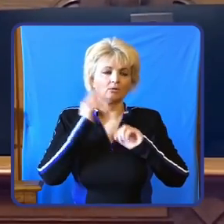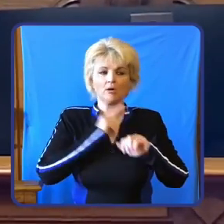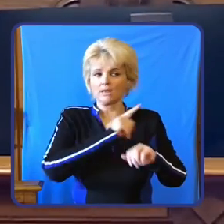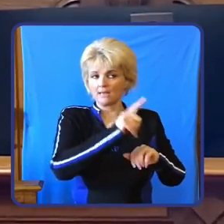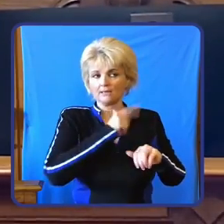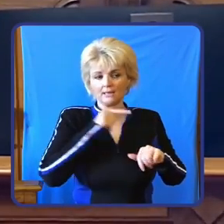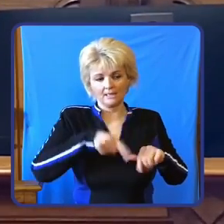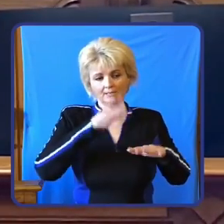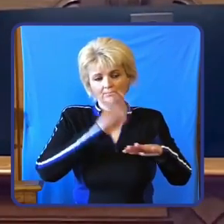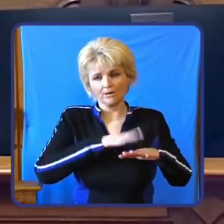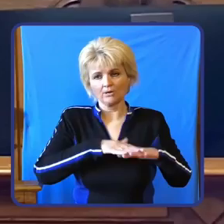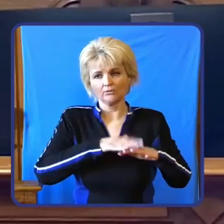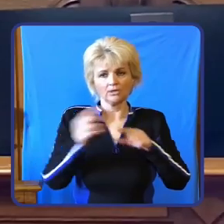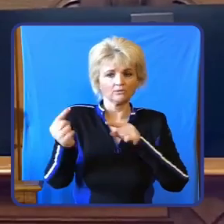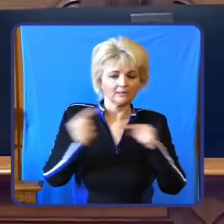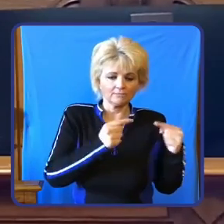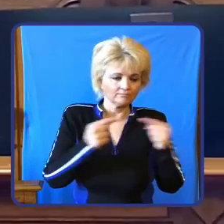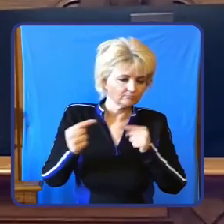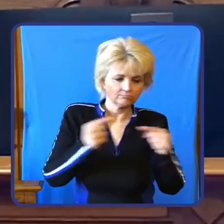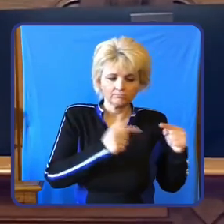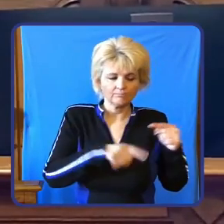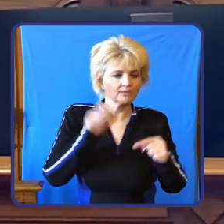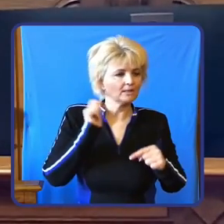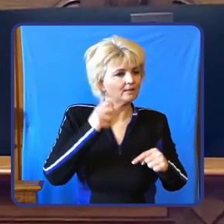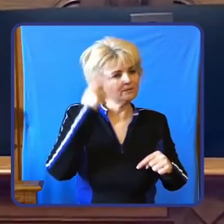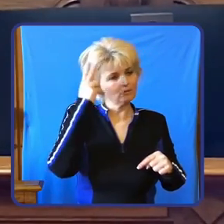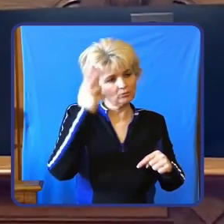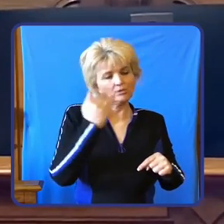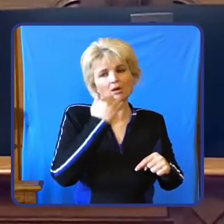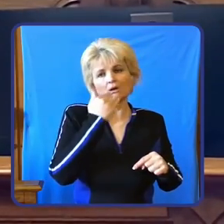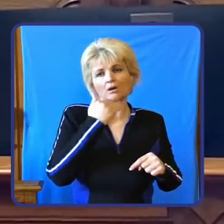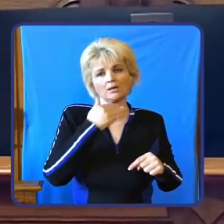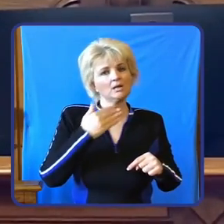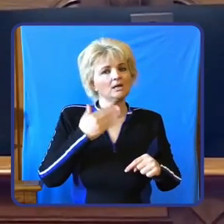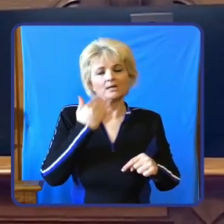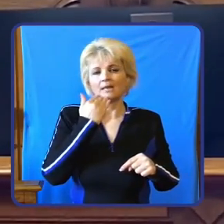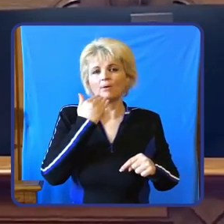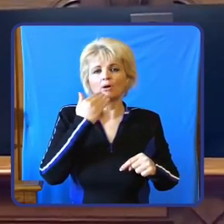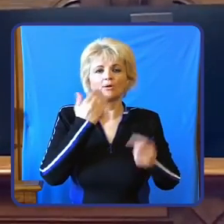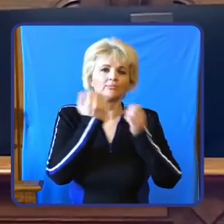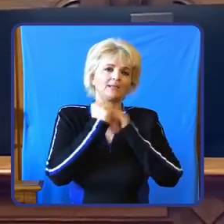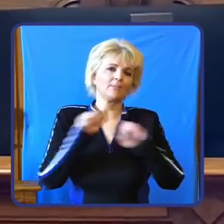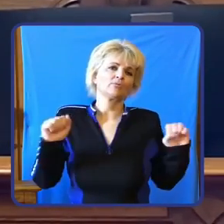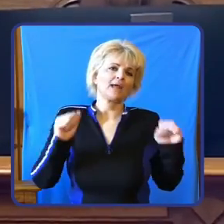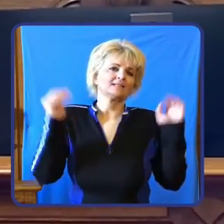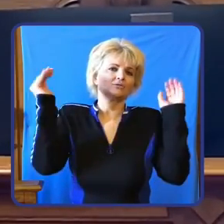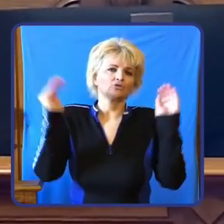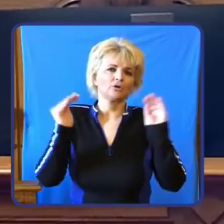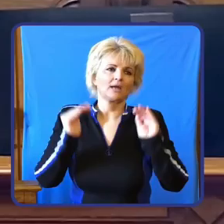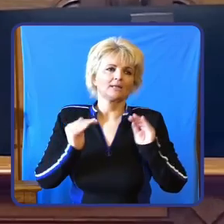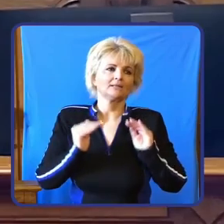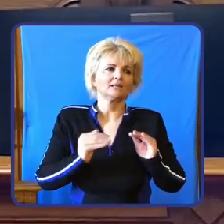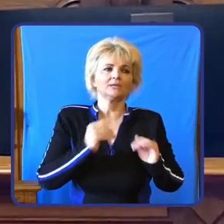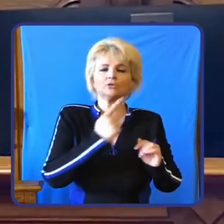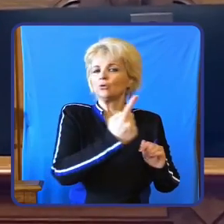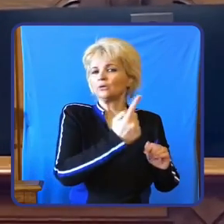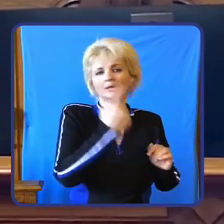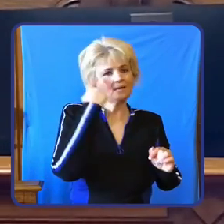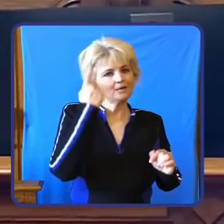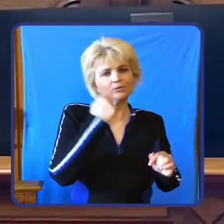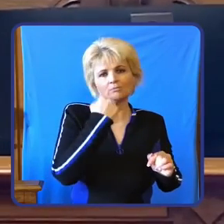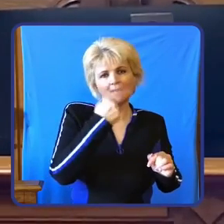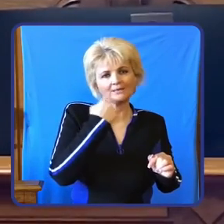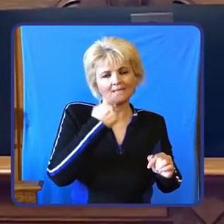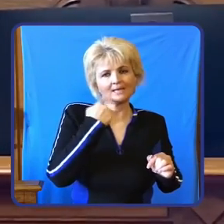itt maradunk, és addig vitatkozunk, ami képviselő úrnak kedve van. Isten őriz, hogy valaki a demokráciát csorbítsa, és önbe folytsa a szót. Hogyha